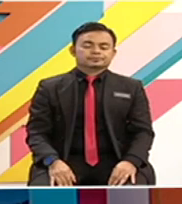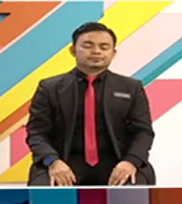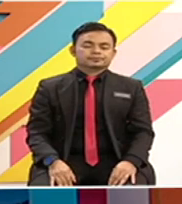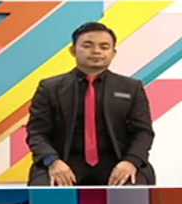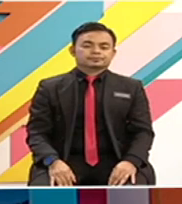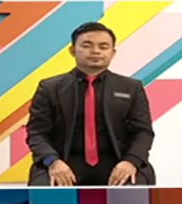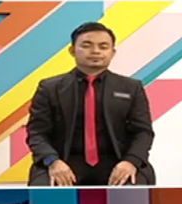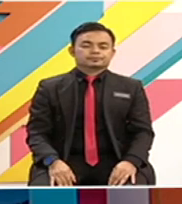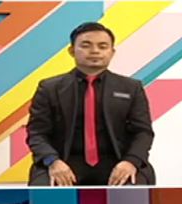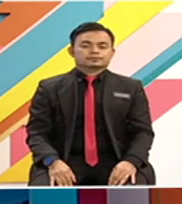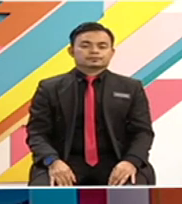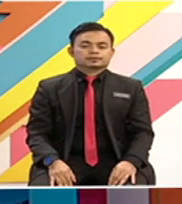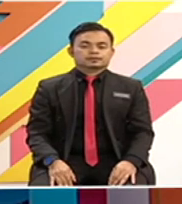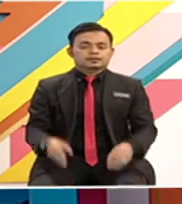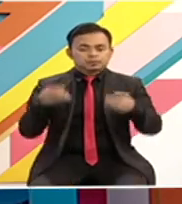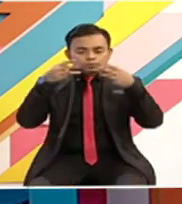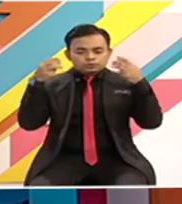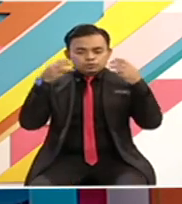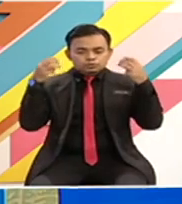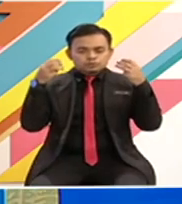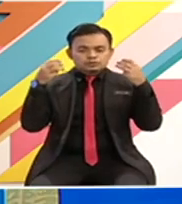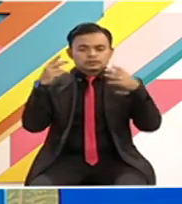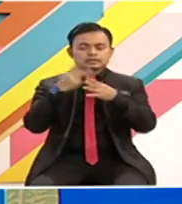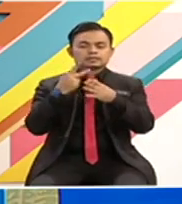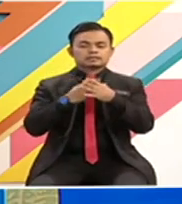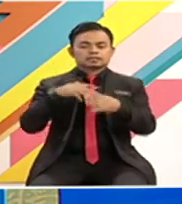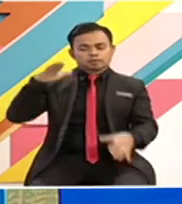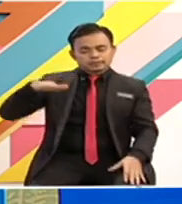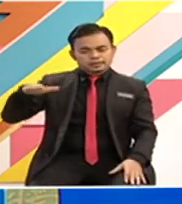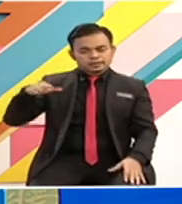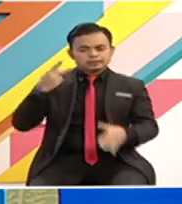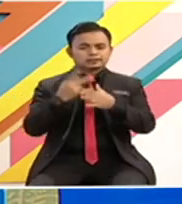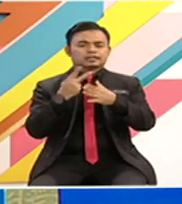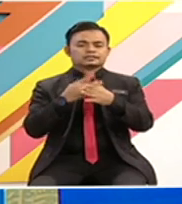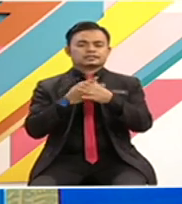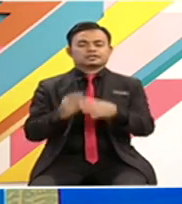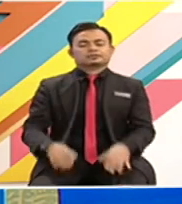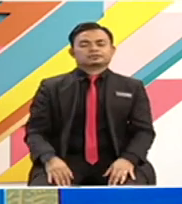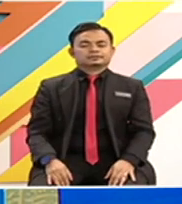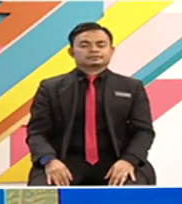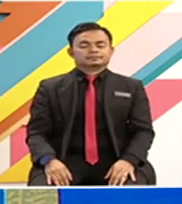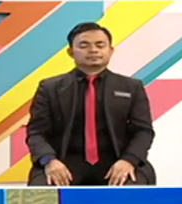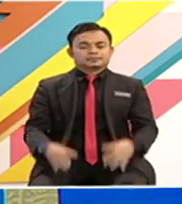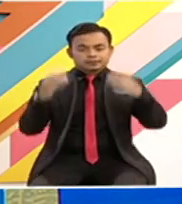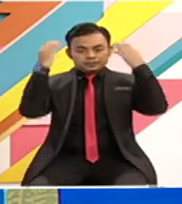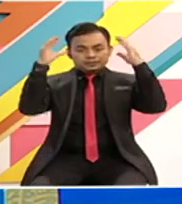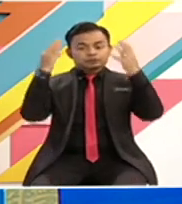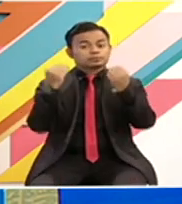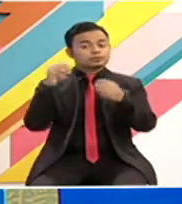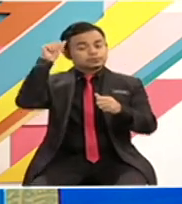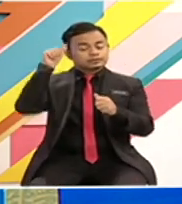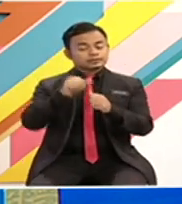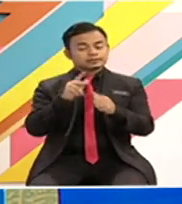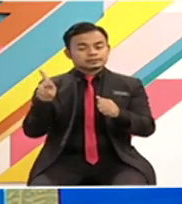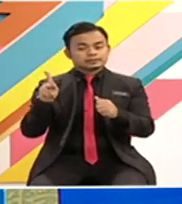memang bukanlah dua nuntut kucing-kucing kita ke atau melihat dikit yang kecil-kecil keren dan 1CAK guna Ingatkan bercerita